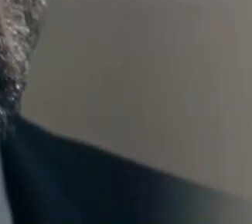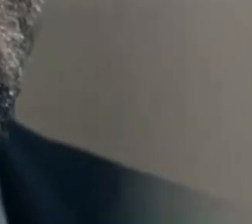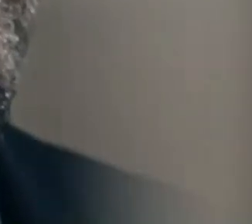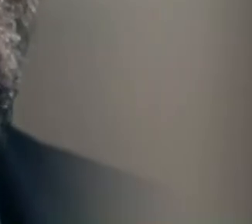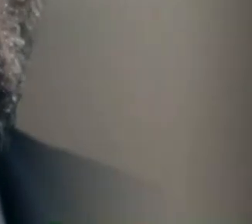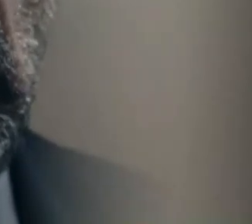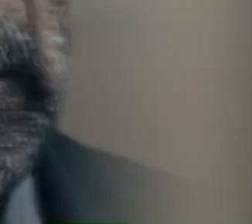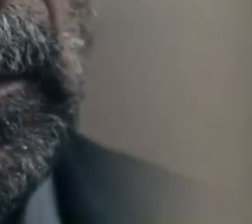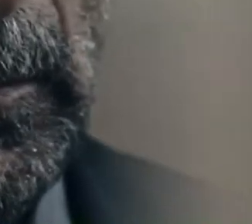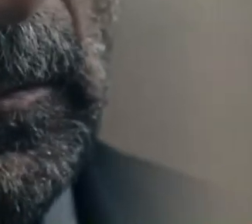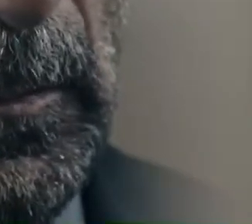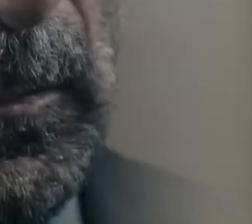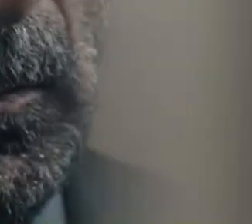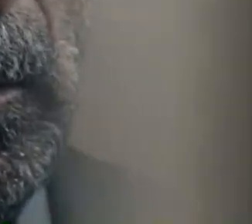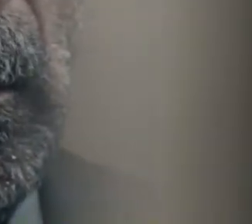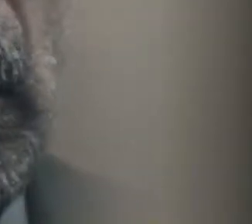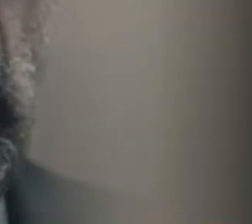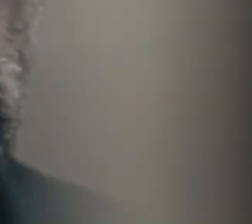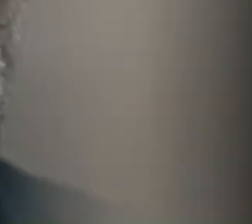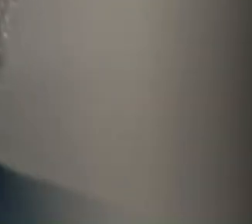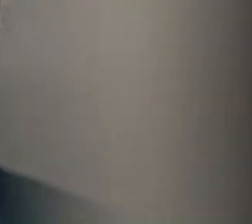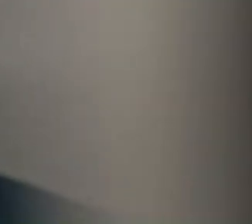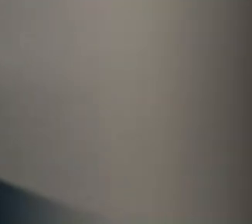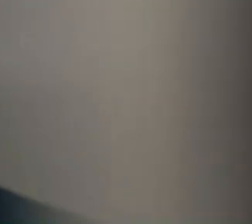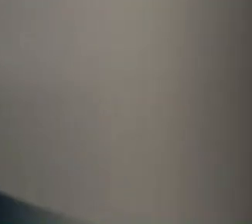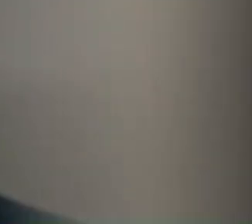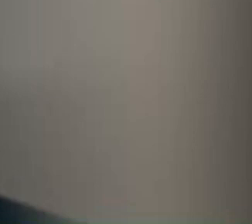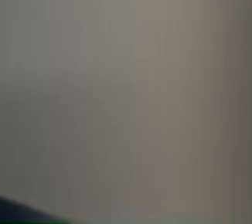Asaf hala aynaya dönük. Öfkeden göz bebekleri titriyor.